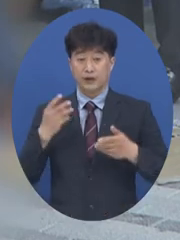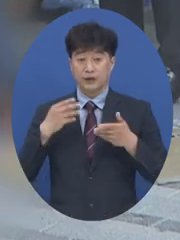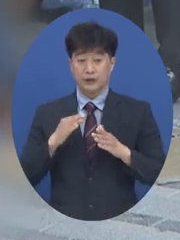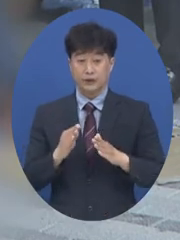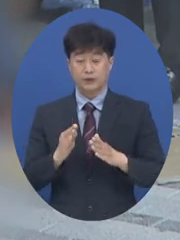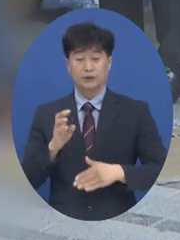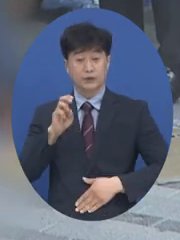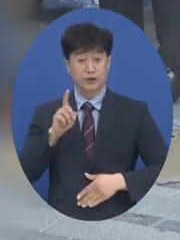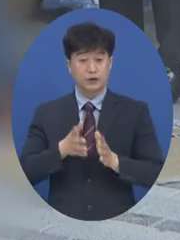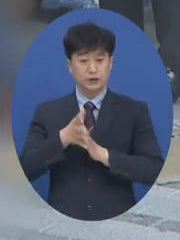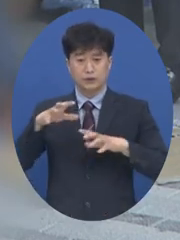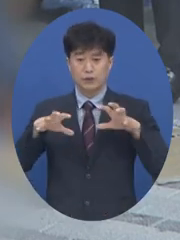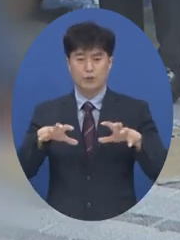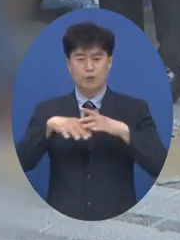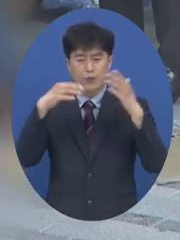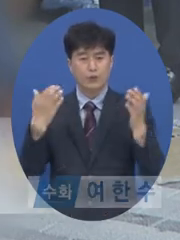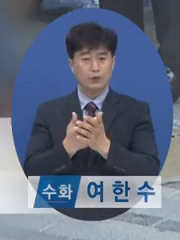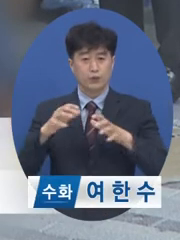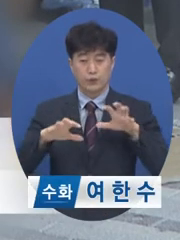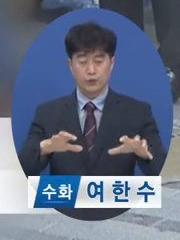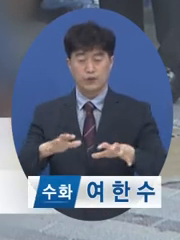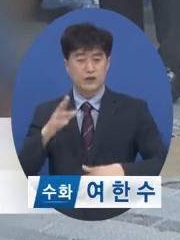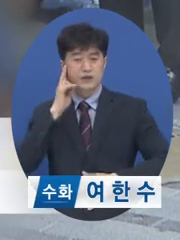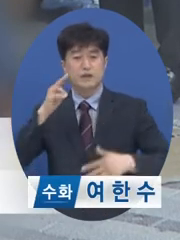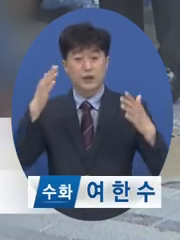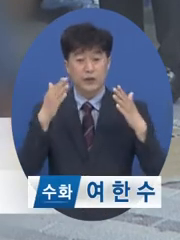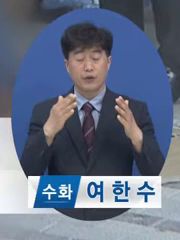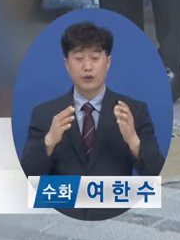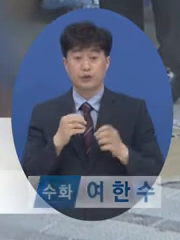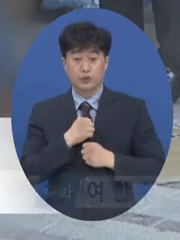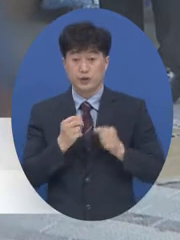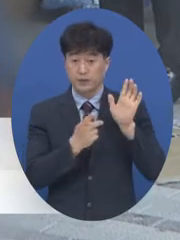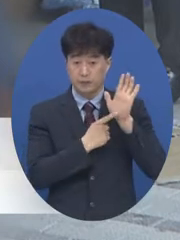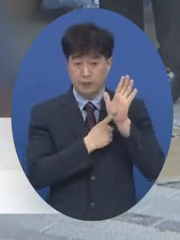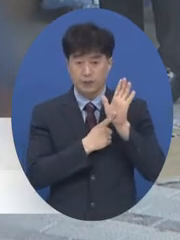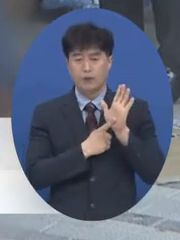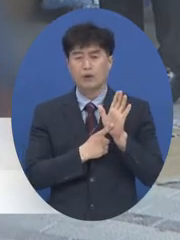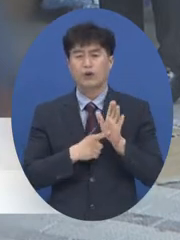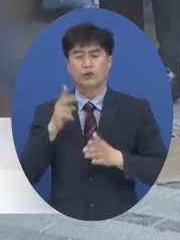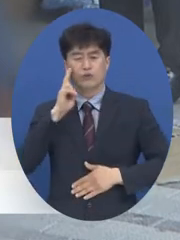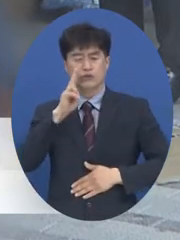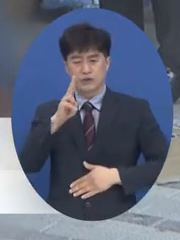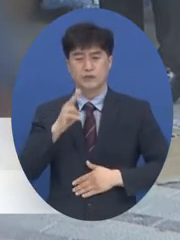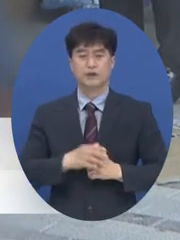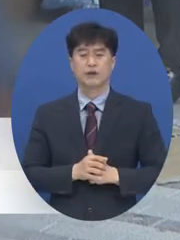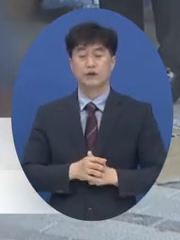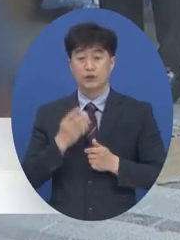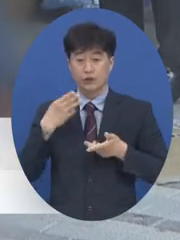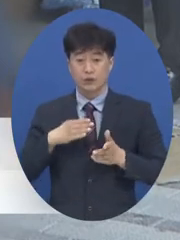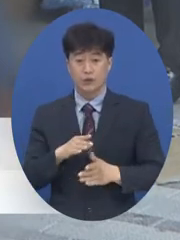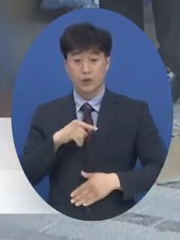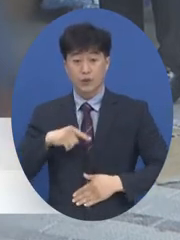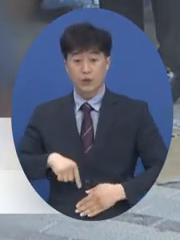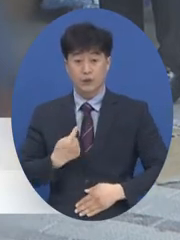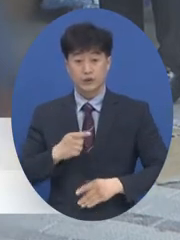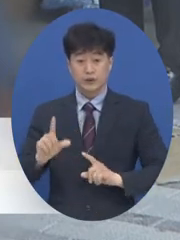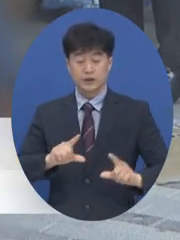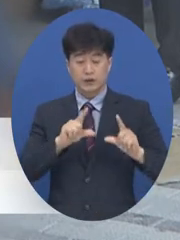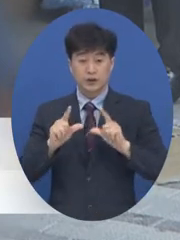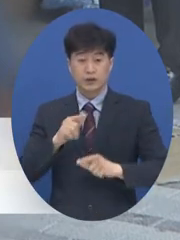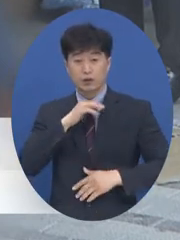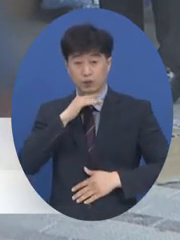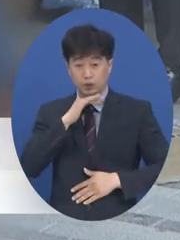경기도 31개 시군 전역에 폭염경보가 발효되는 등 더위가 기승을 부리고 있는데요. 경기도가 독거노인과 건설 현장